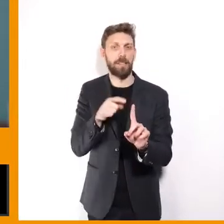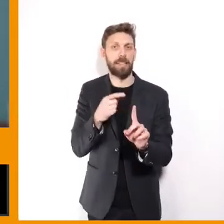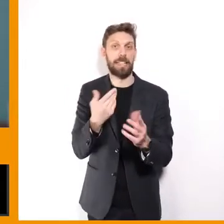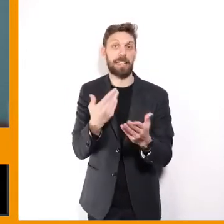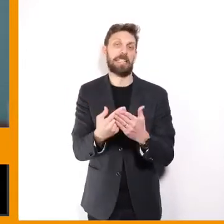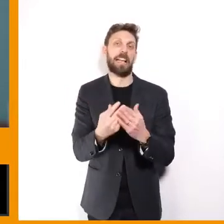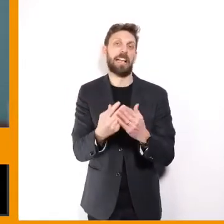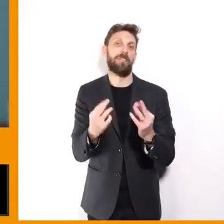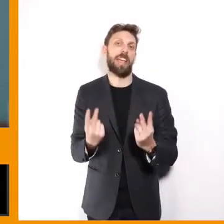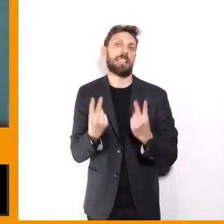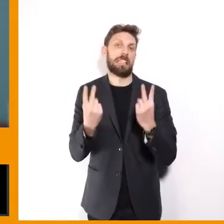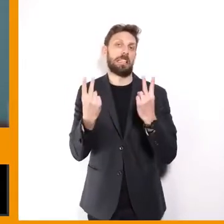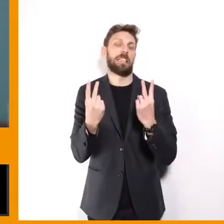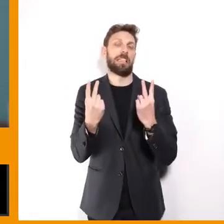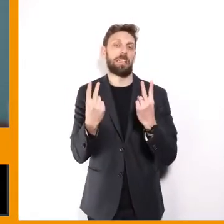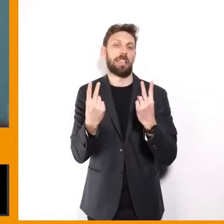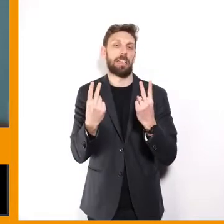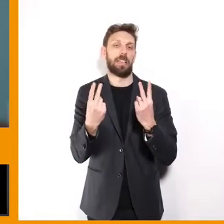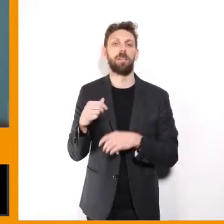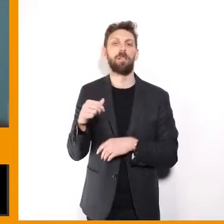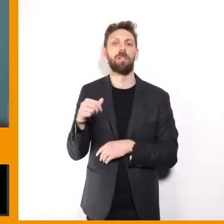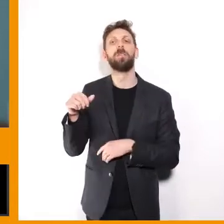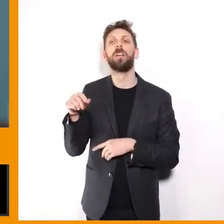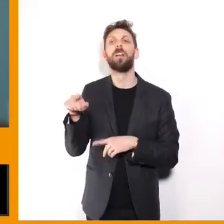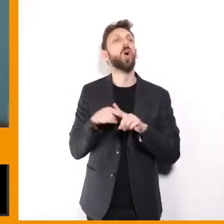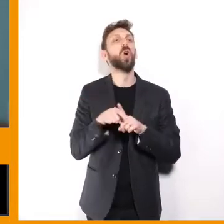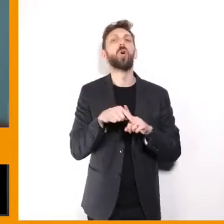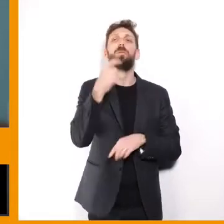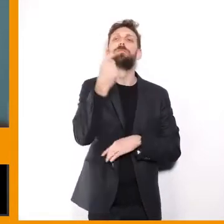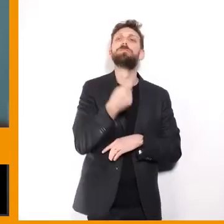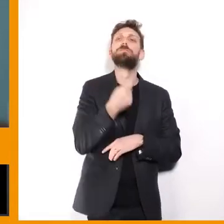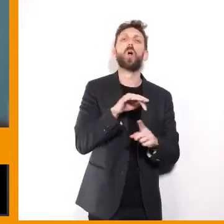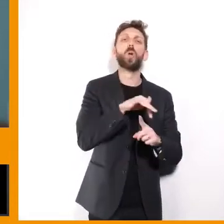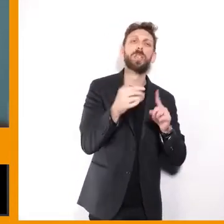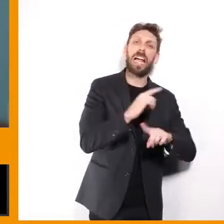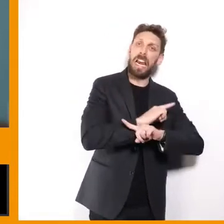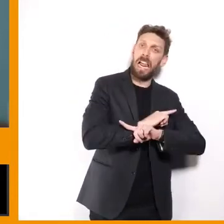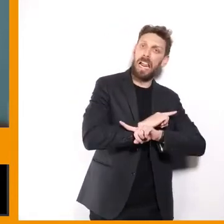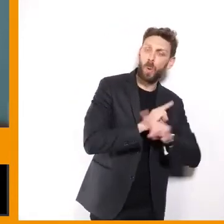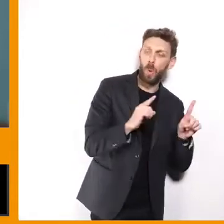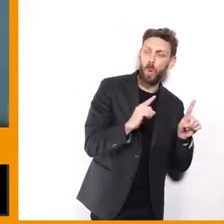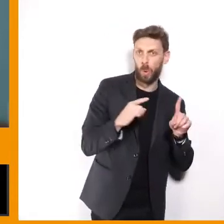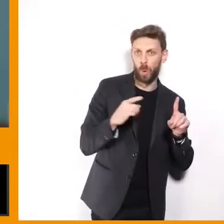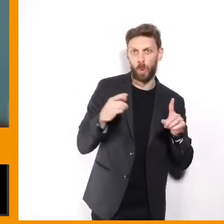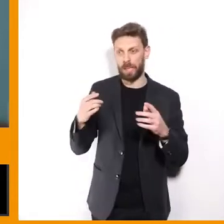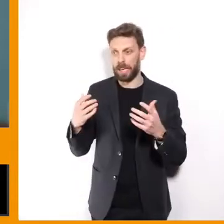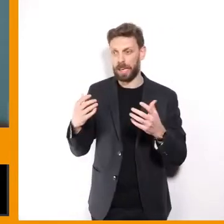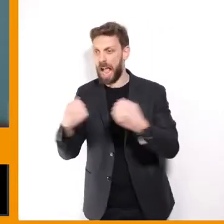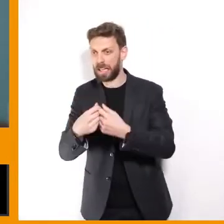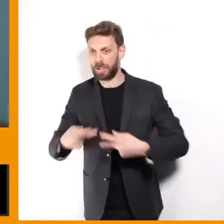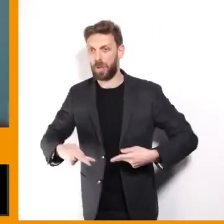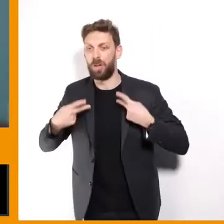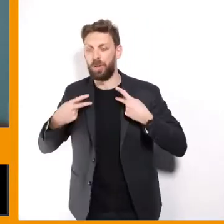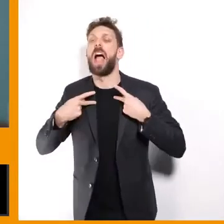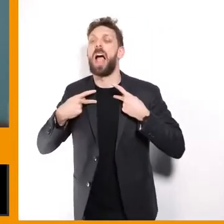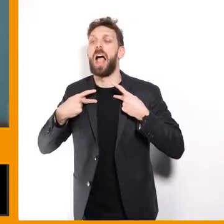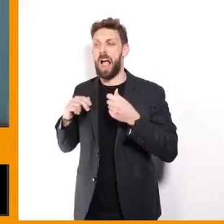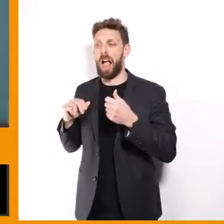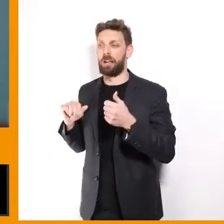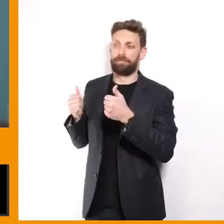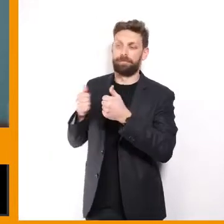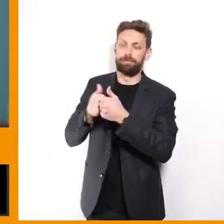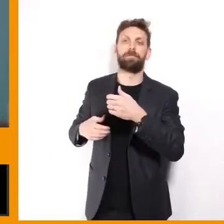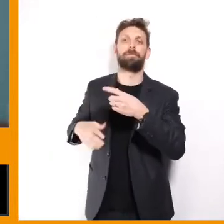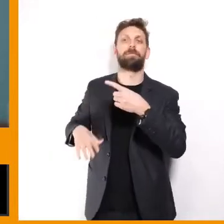n'est pas une allocation sociale comme les autres, c'est une prestation de compensation d'un accident de la vie. Et donc, ce que je souhaite, c'est